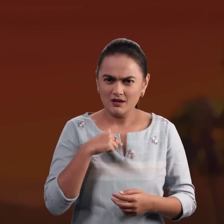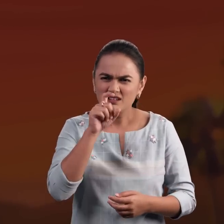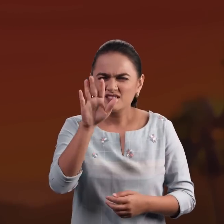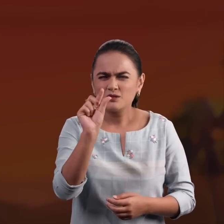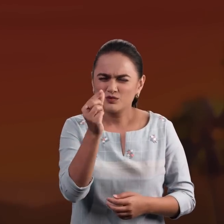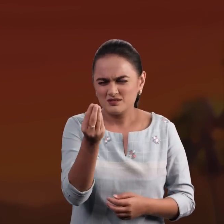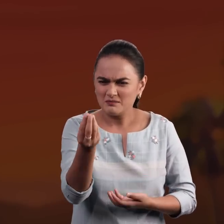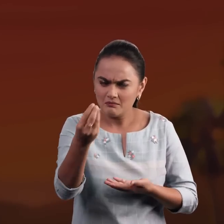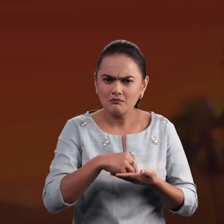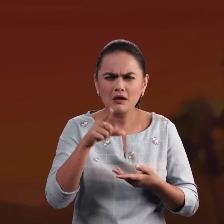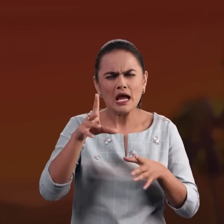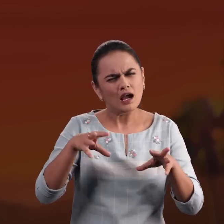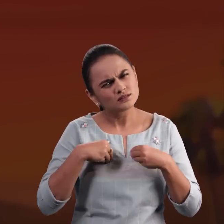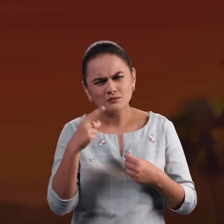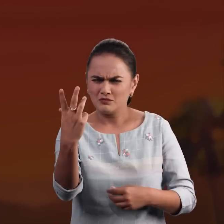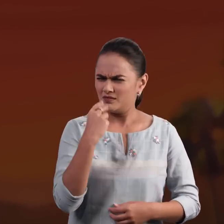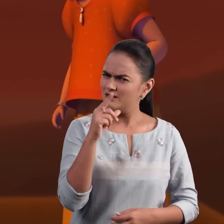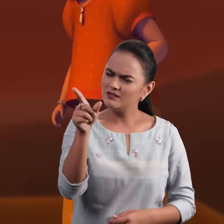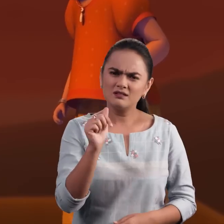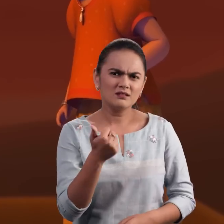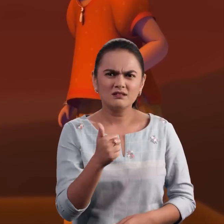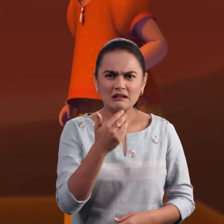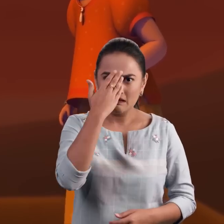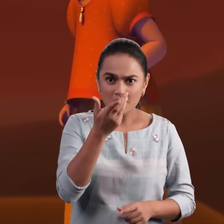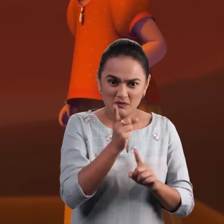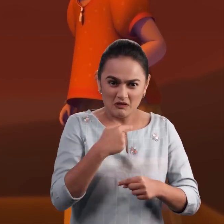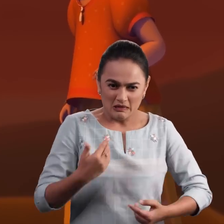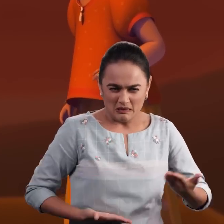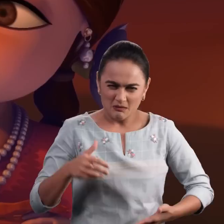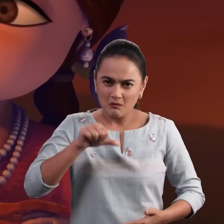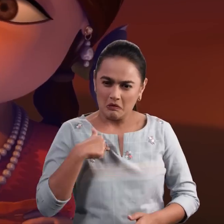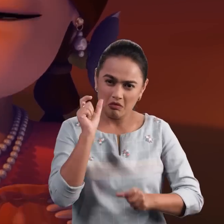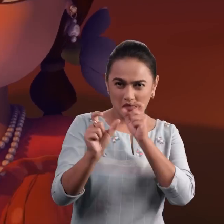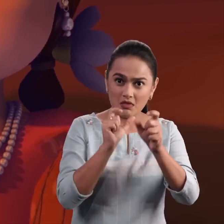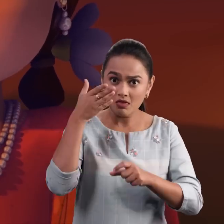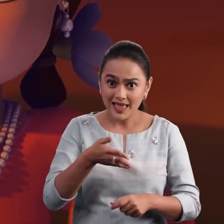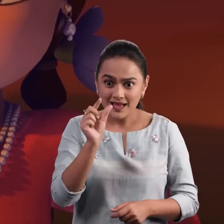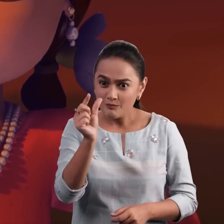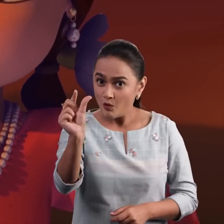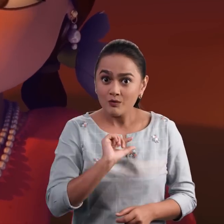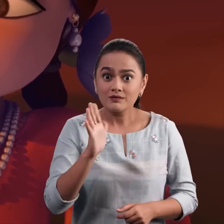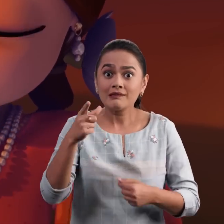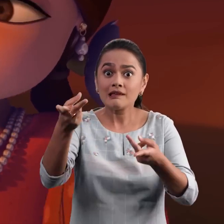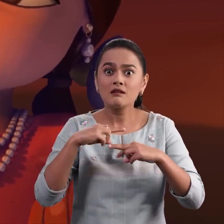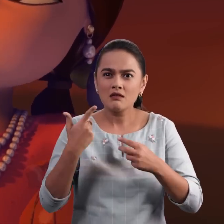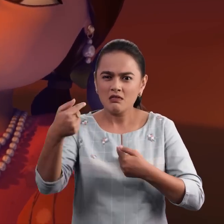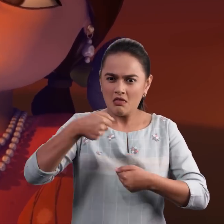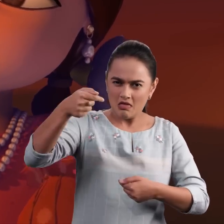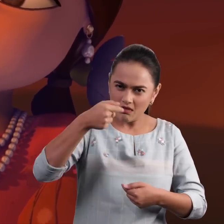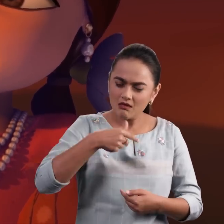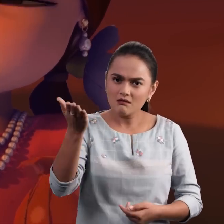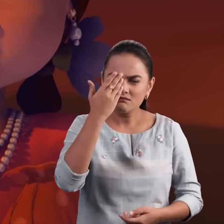मोती मांगे तो वो बिल्कुल भी मना नहीं करेगा। हमारा दुर्व्यवहार देखकर अब वो हमें मोती तो नहीं, ताने अवश्य